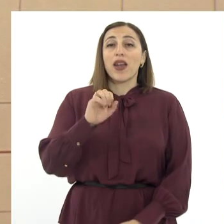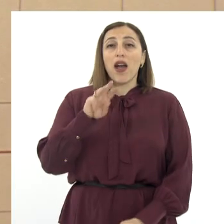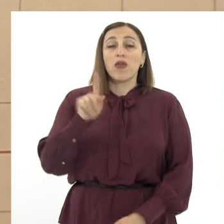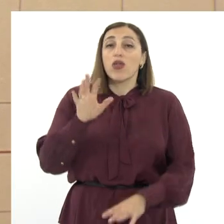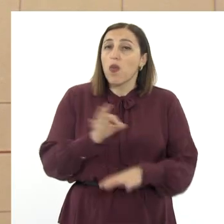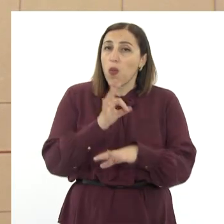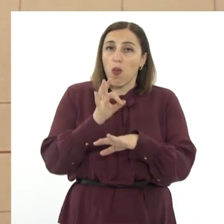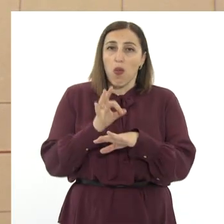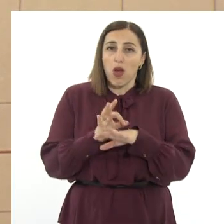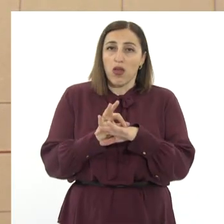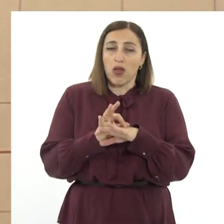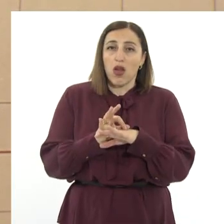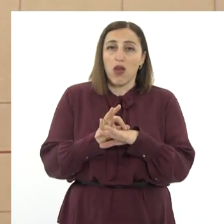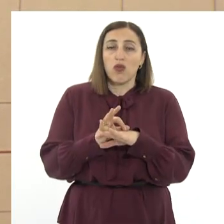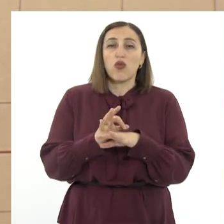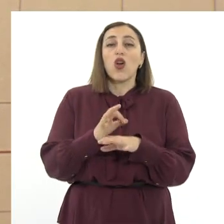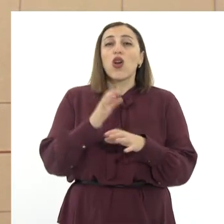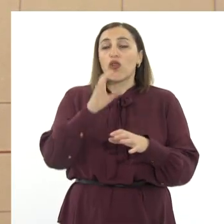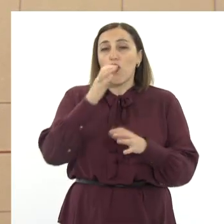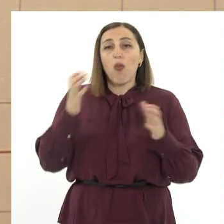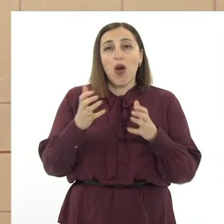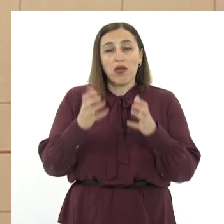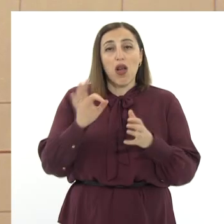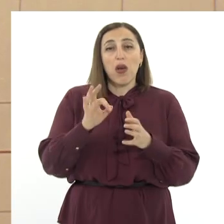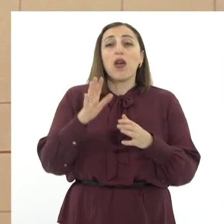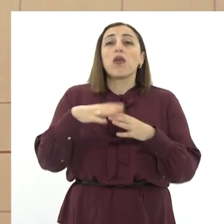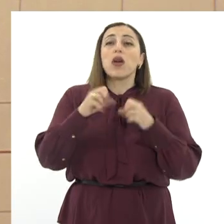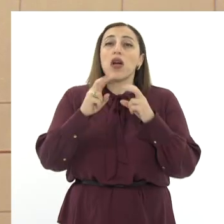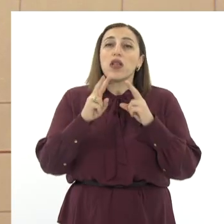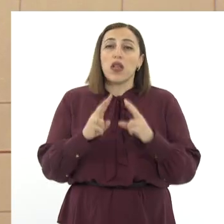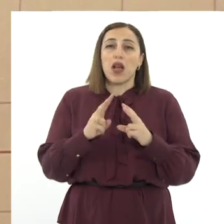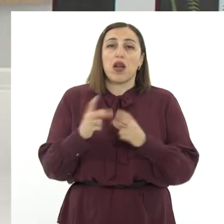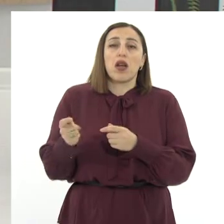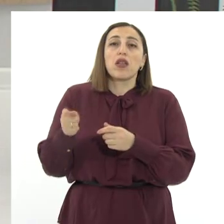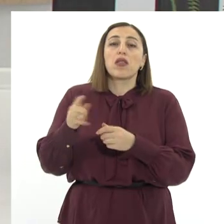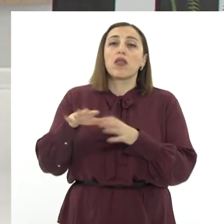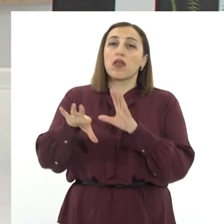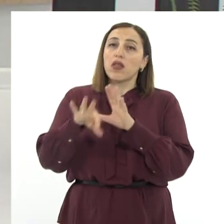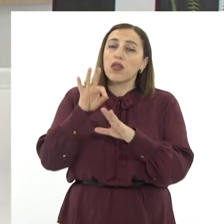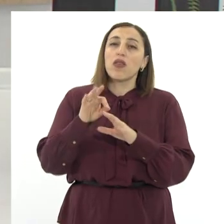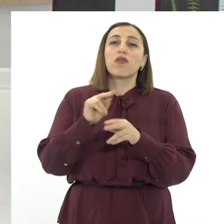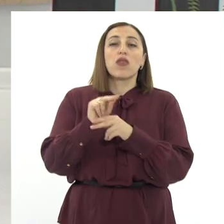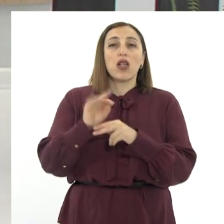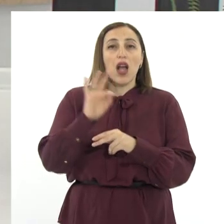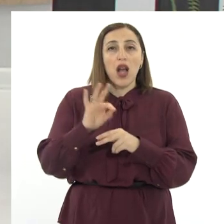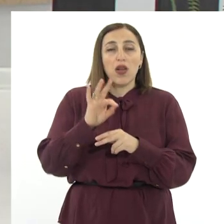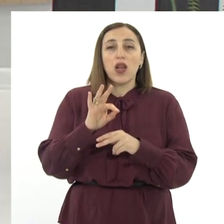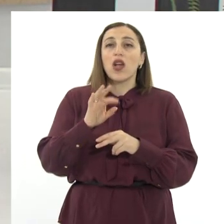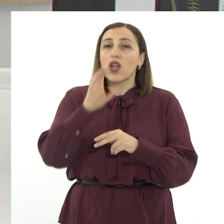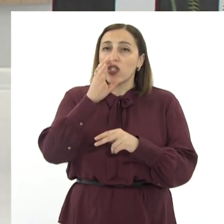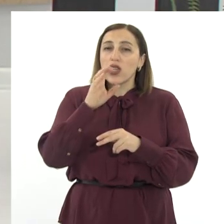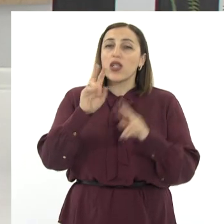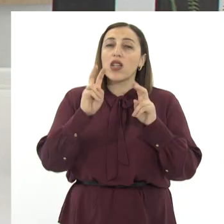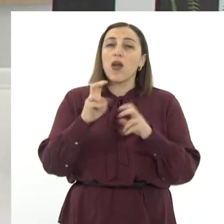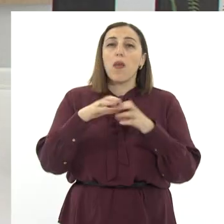Մարիամն այնքան մեծ պատասխանատվությամբ մոտեցավ շուն պայելու արդին, որ դիմեց նաև հատուկ մասնագետի, կինոլոգ հոգեբանի։ Շուն որդեգրել ու նրան շացրելը բավական չեն,